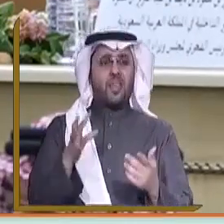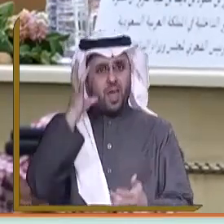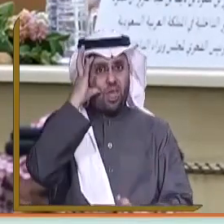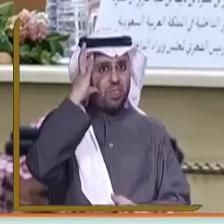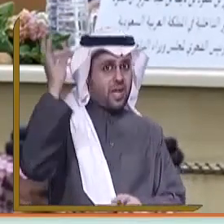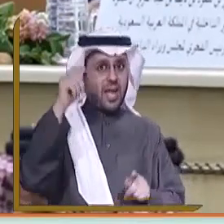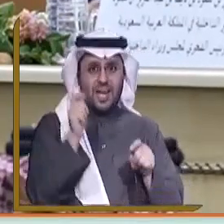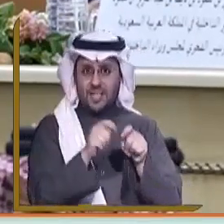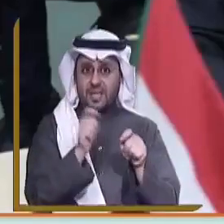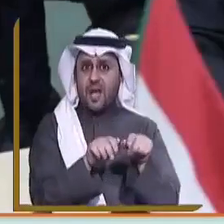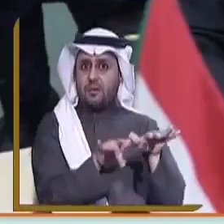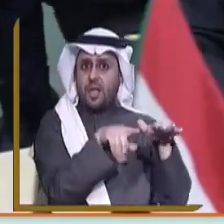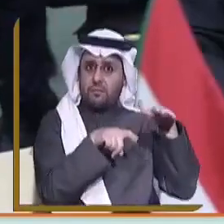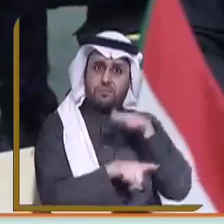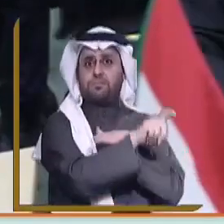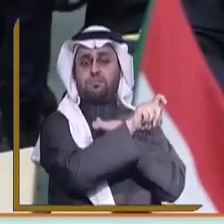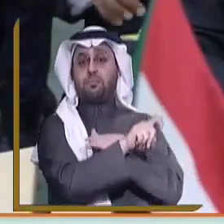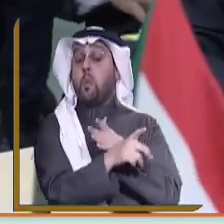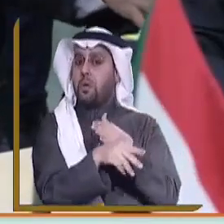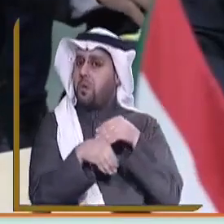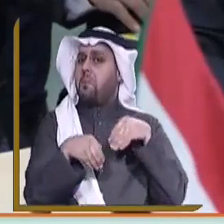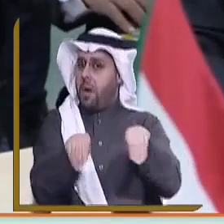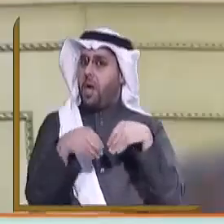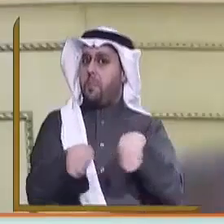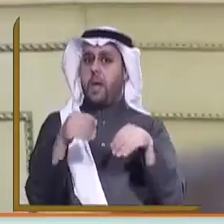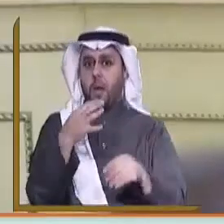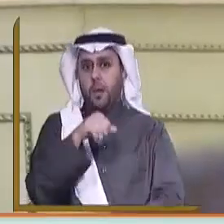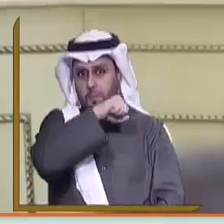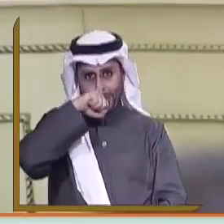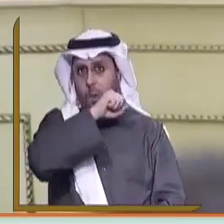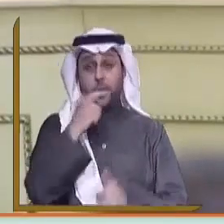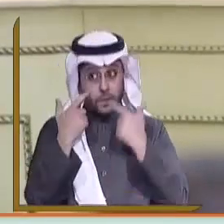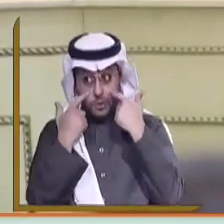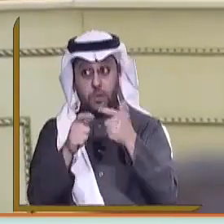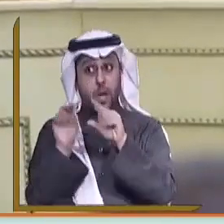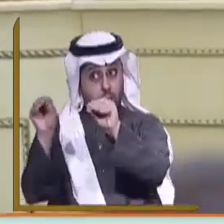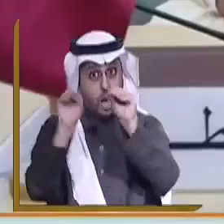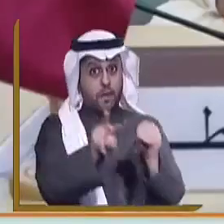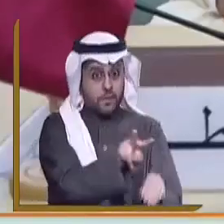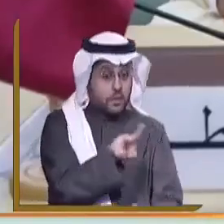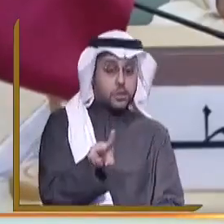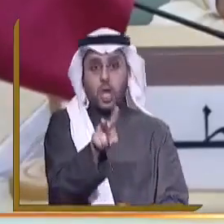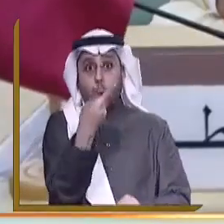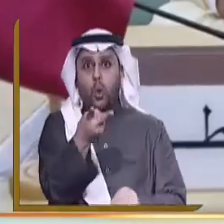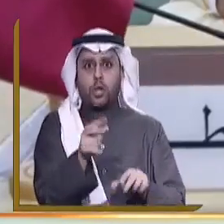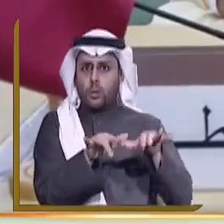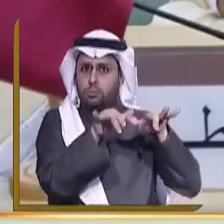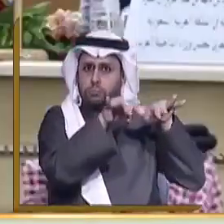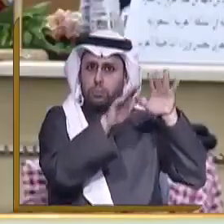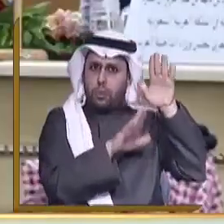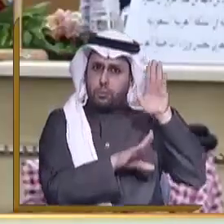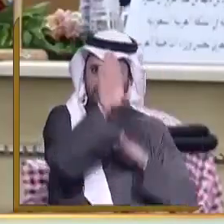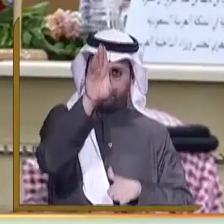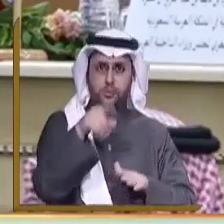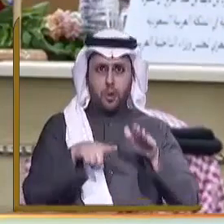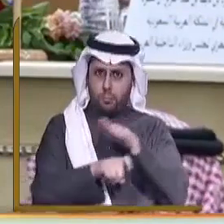وتطور اساليب ترويج المخدرات واشار الى ان هذه التحولات اوجدت ارضا خصبه لانتشار انواع